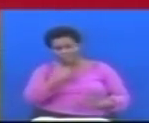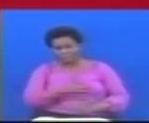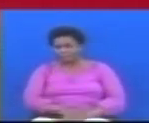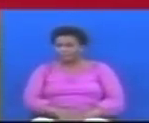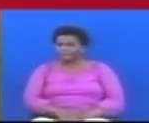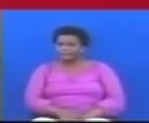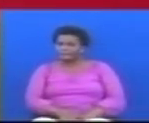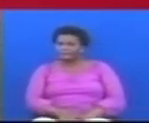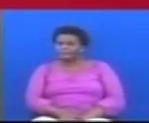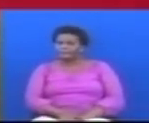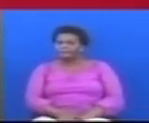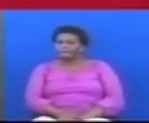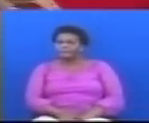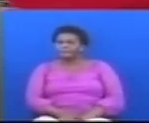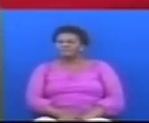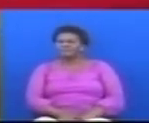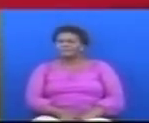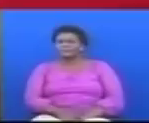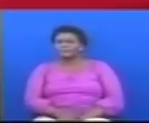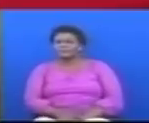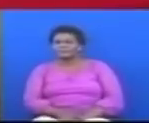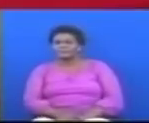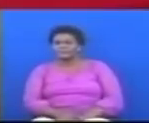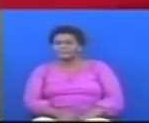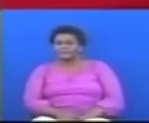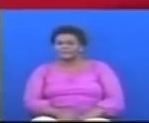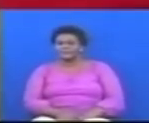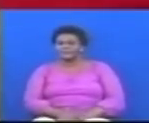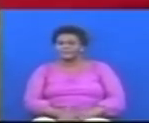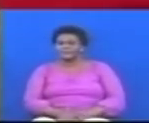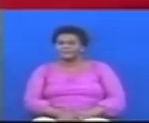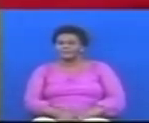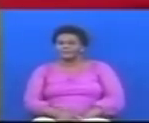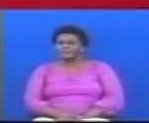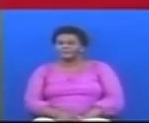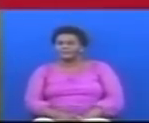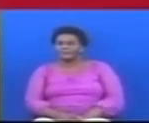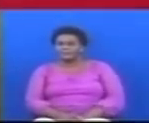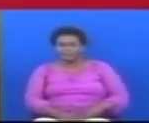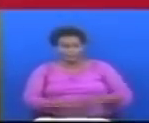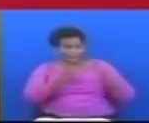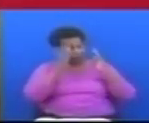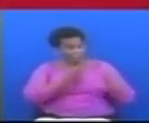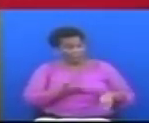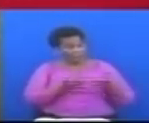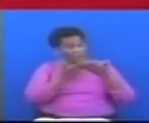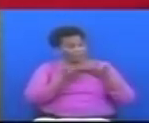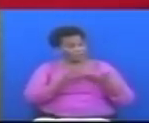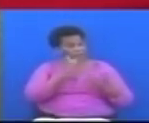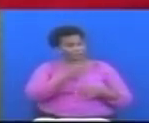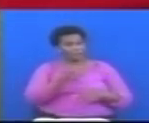majibu. Mheshimiwa Naibu Spika, napenda kujibu swali la Mheshimiwa